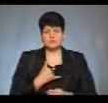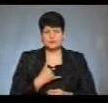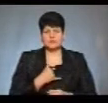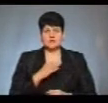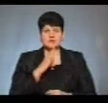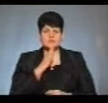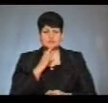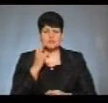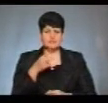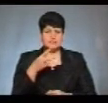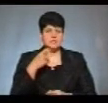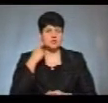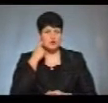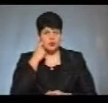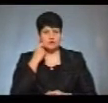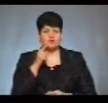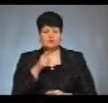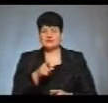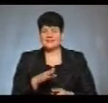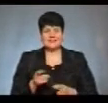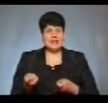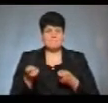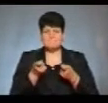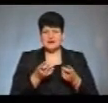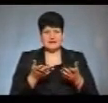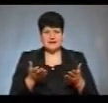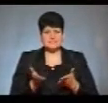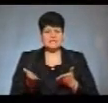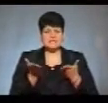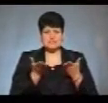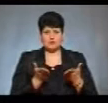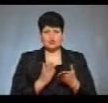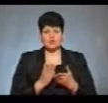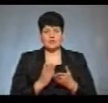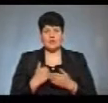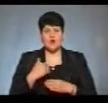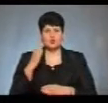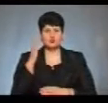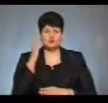їй 20 років, і їй чомусь не принесли запрошення на голосування.